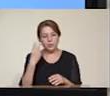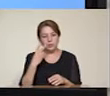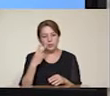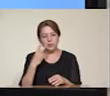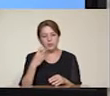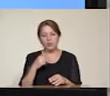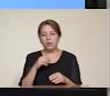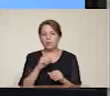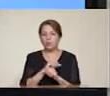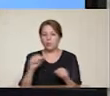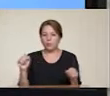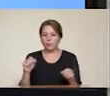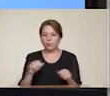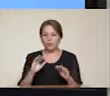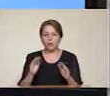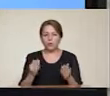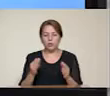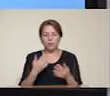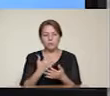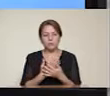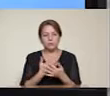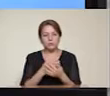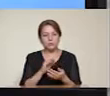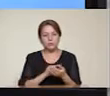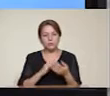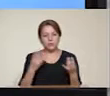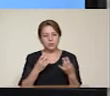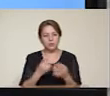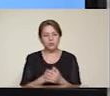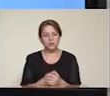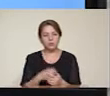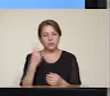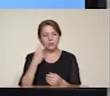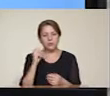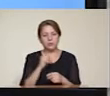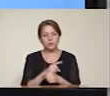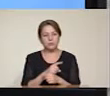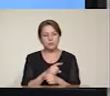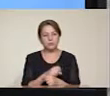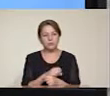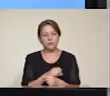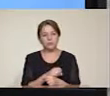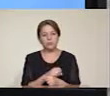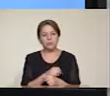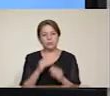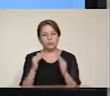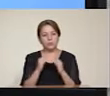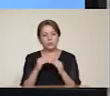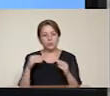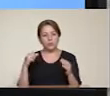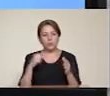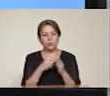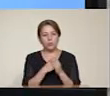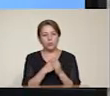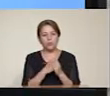esa mumkin bo'lmagan hollarda misollar keltiring. İkinci topshirig'imiz: uyingizdan